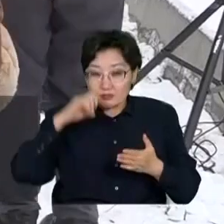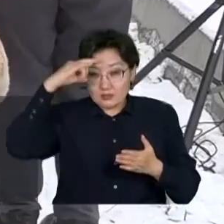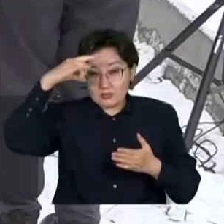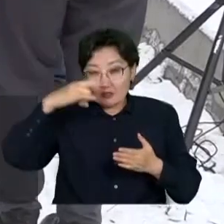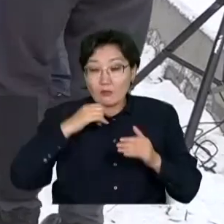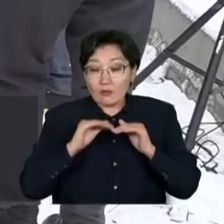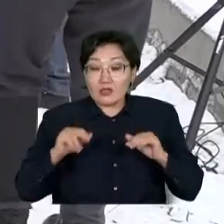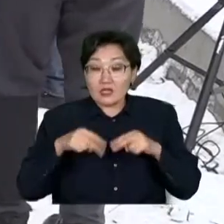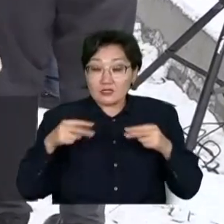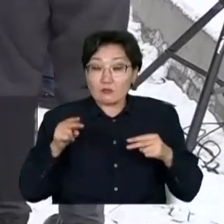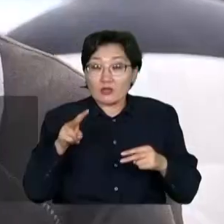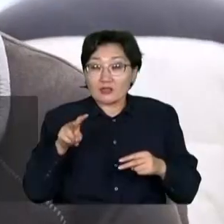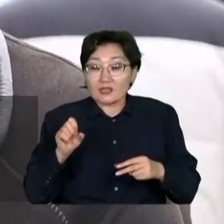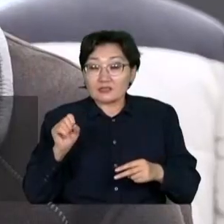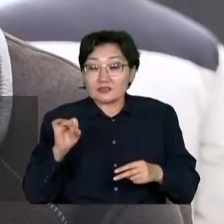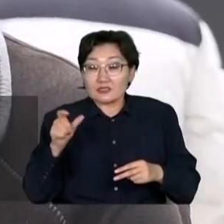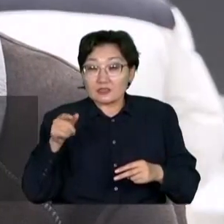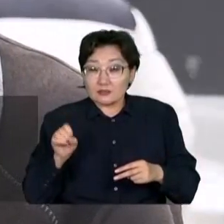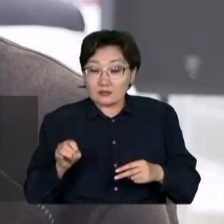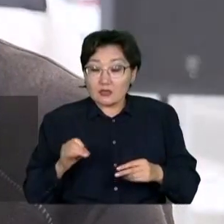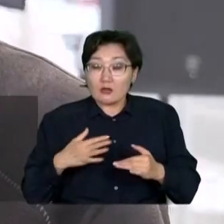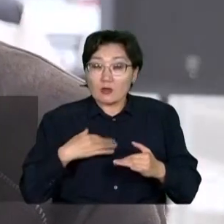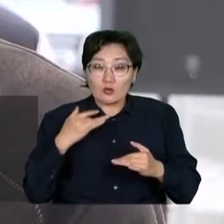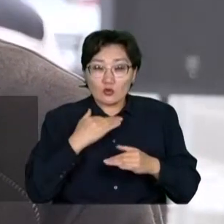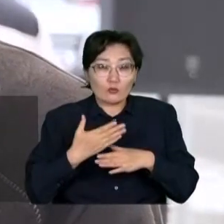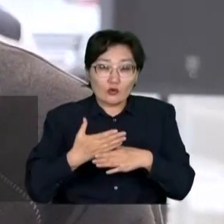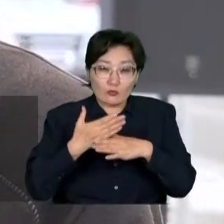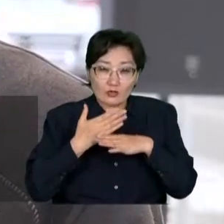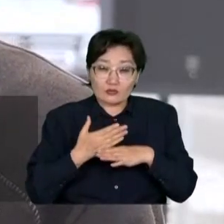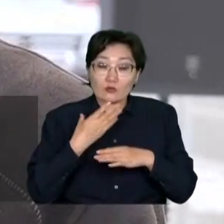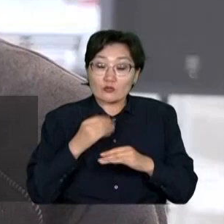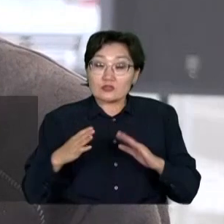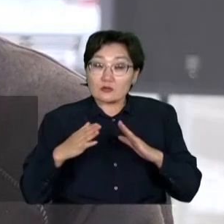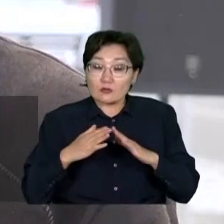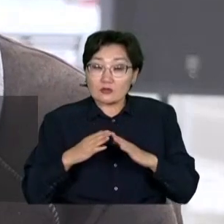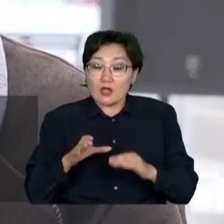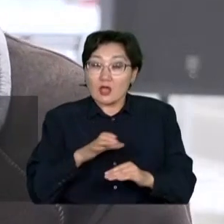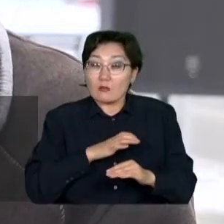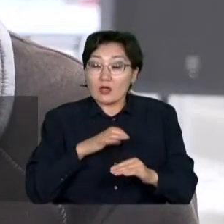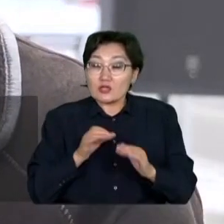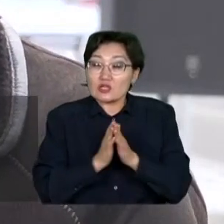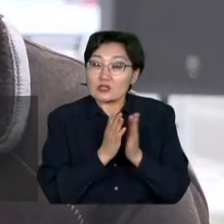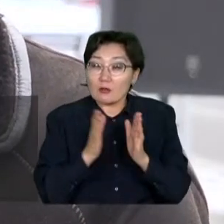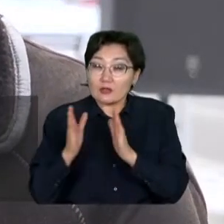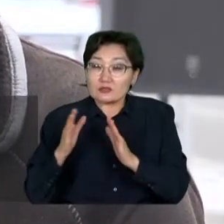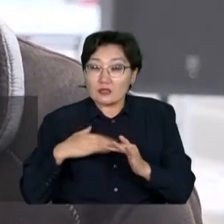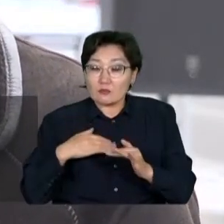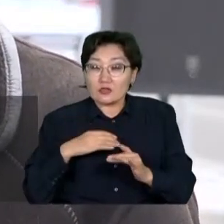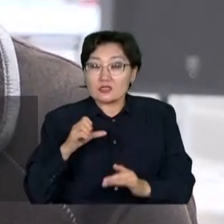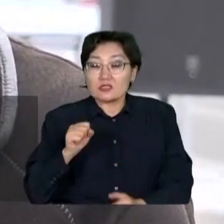классигі. Мұзағаң маған көп қолдау көрсетті, көмек көрсетті. Өзінің үйіндегі бай кітапханасына маған жаңағы